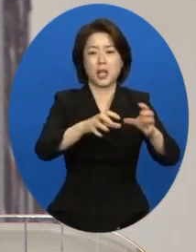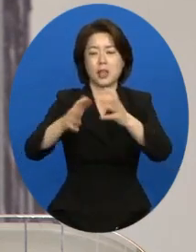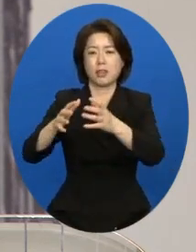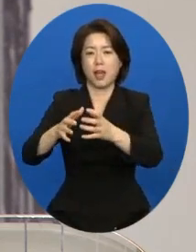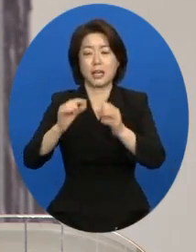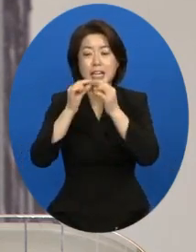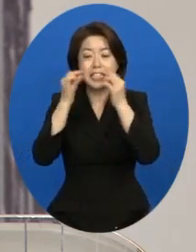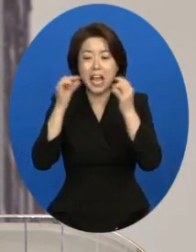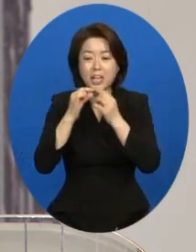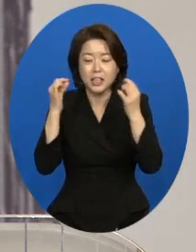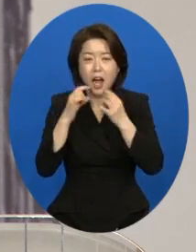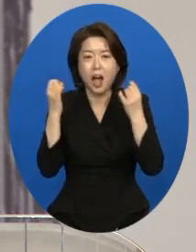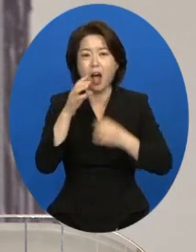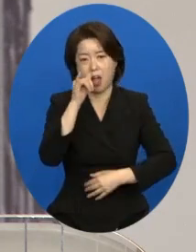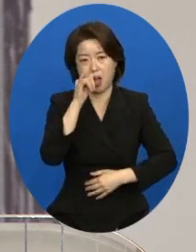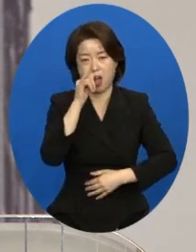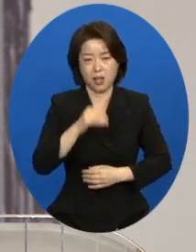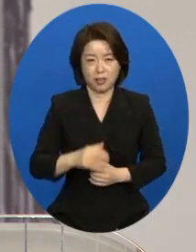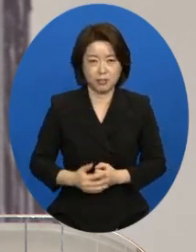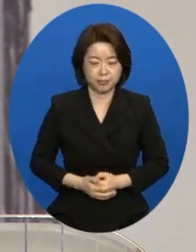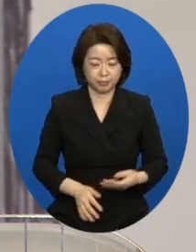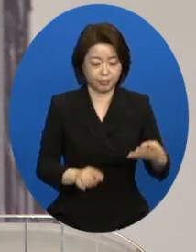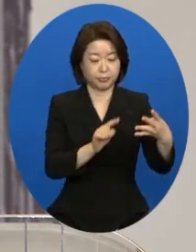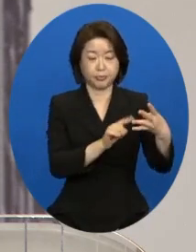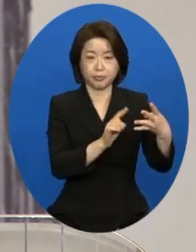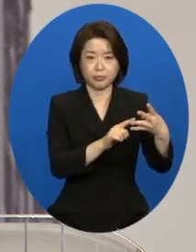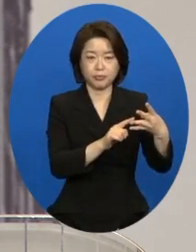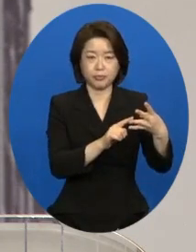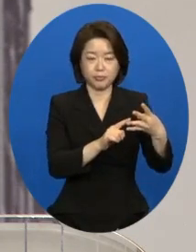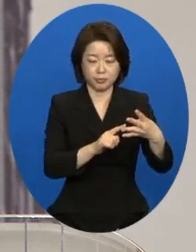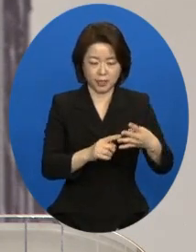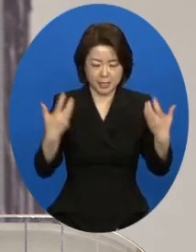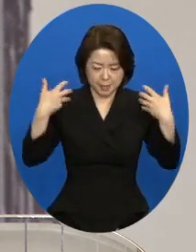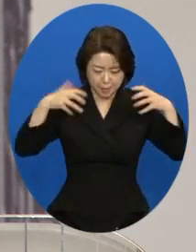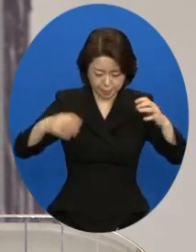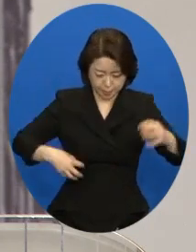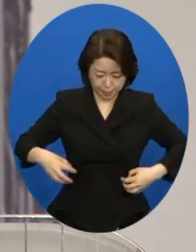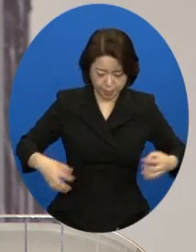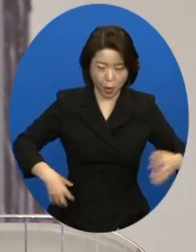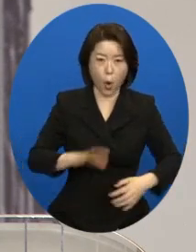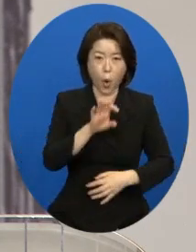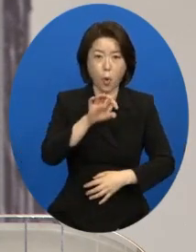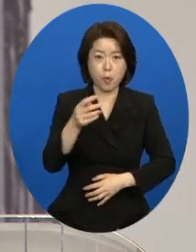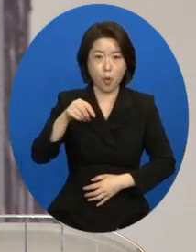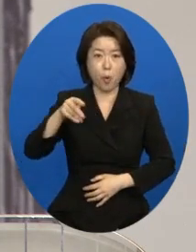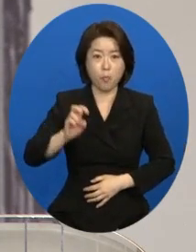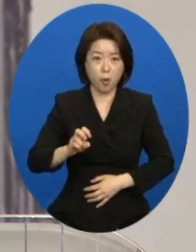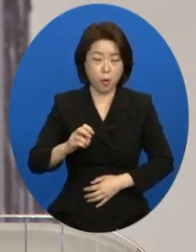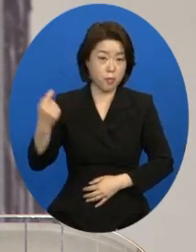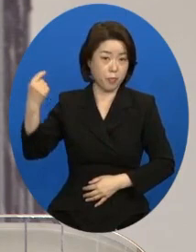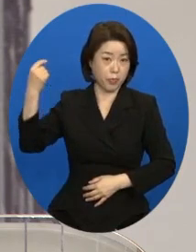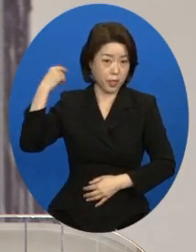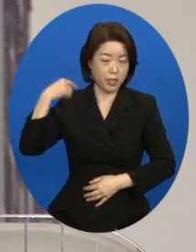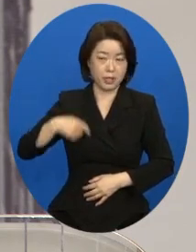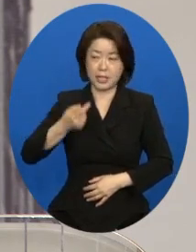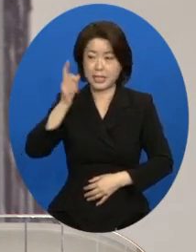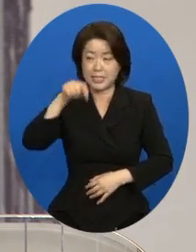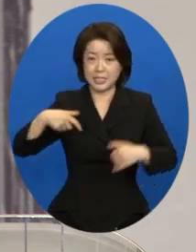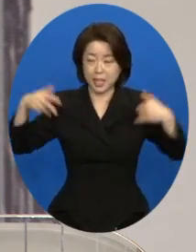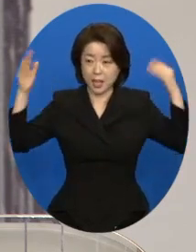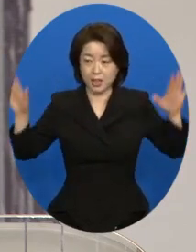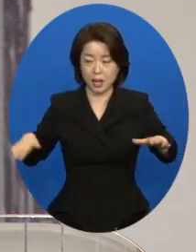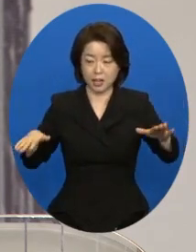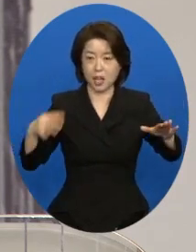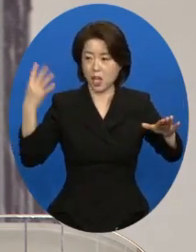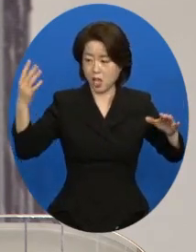상징을 하겠죠. 이 셋째 짐승은 뭐냐? 표범입니다. 굉장히 빠른 표범이에요. 등에는 세 날개가 네